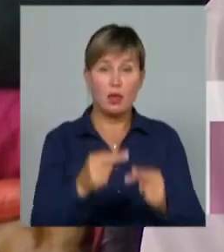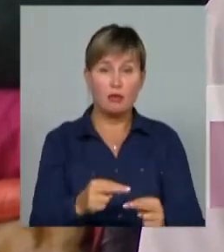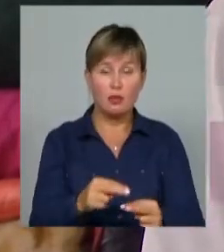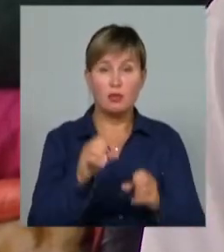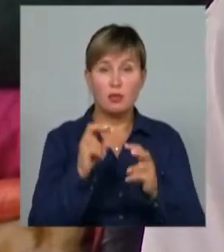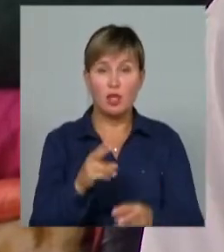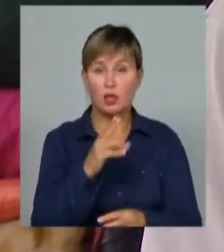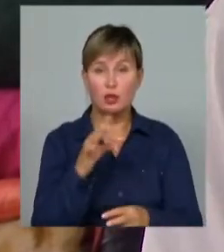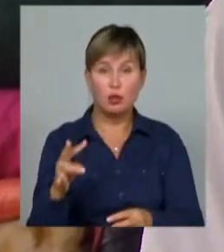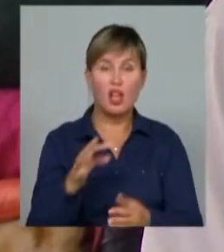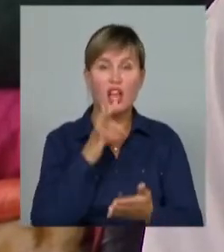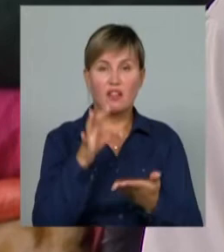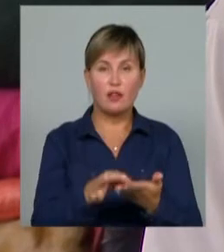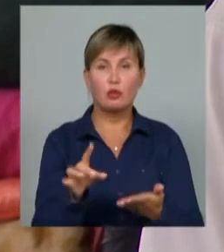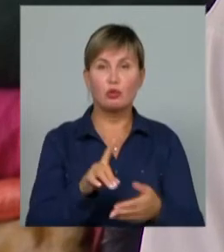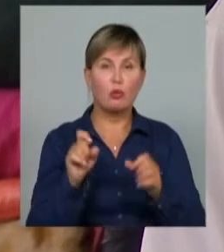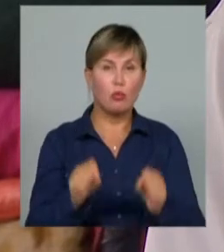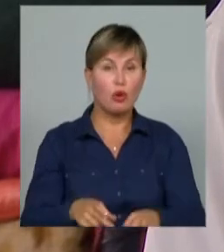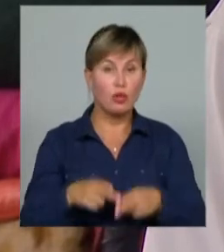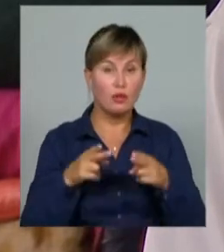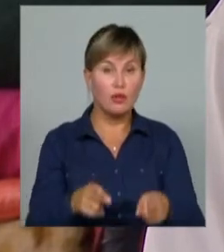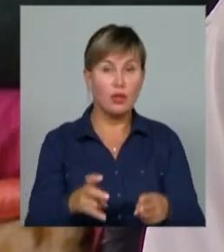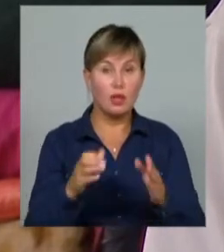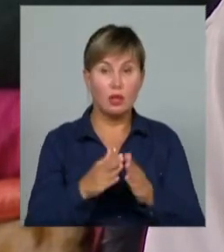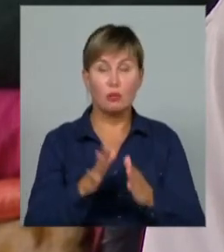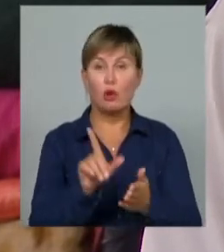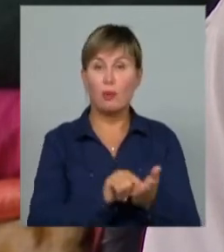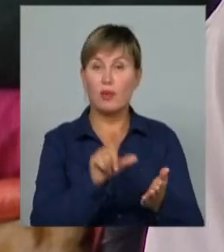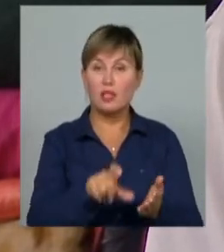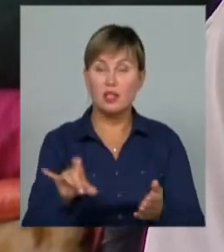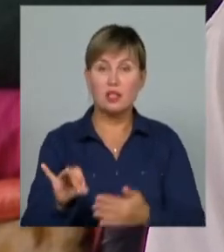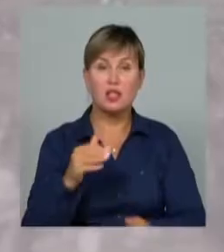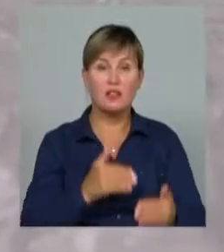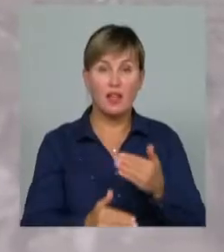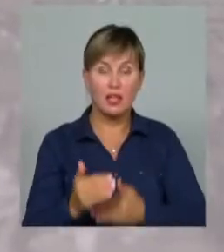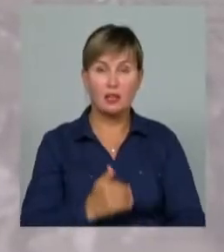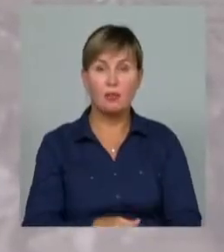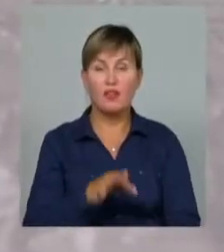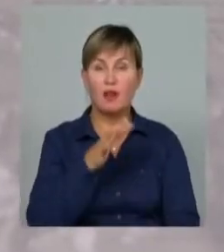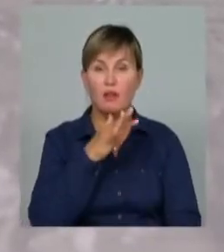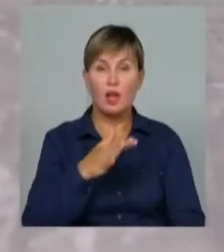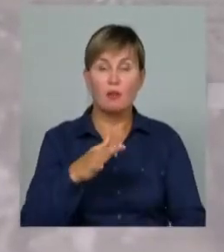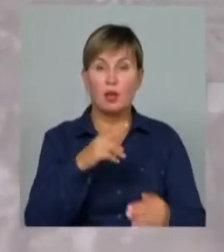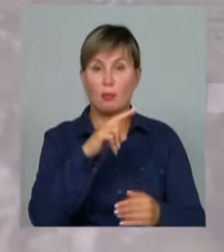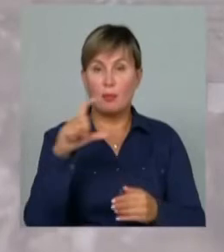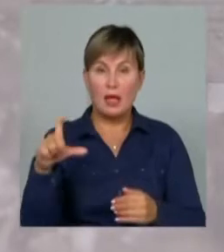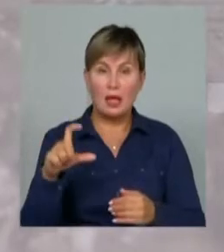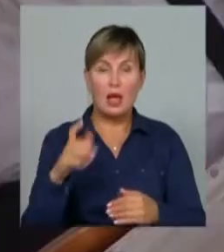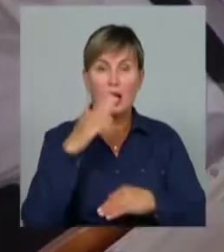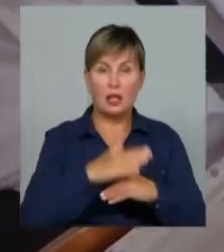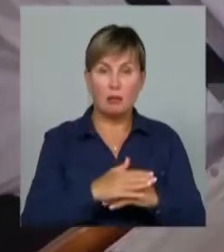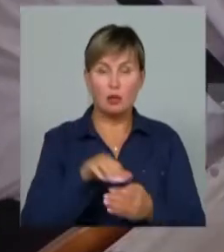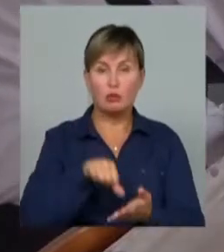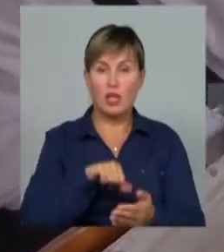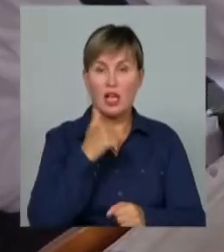колл-центр ЦОНа. Они ответили, что могут выехать на дом только к пенсионерам и инвалидам. Во время прямого эфира программы «Акимат Лайф» с